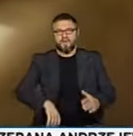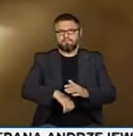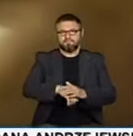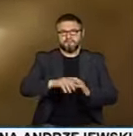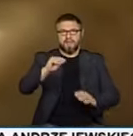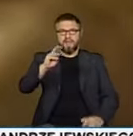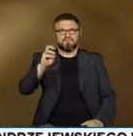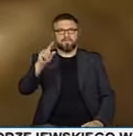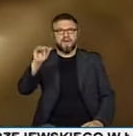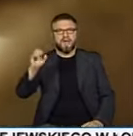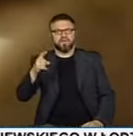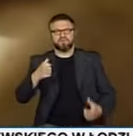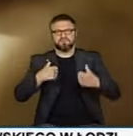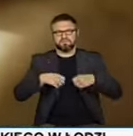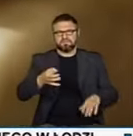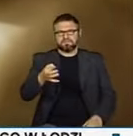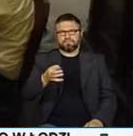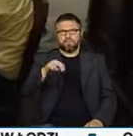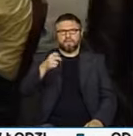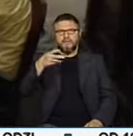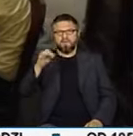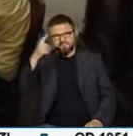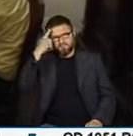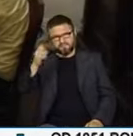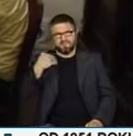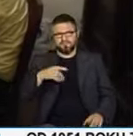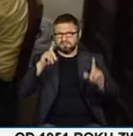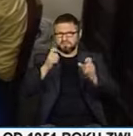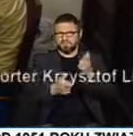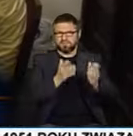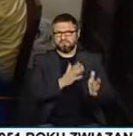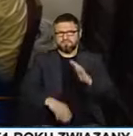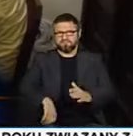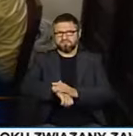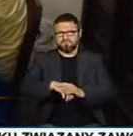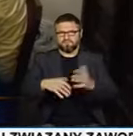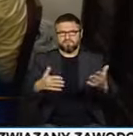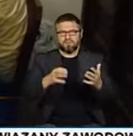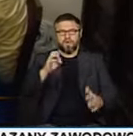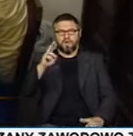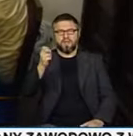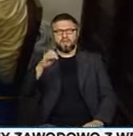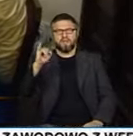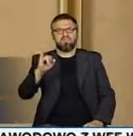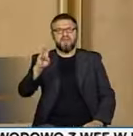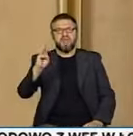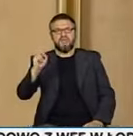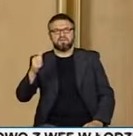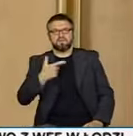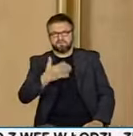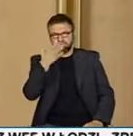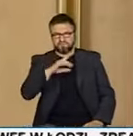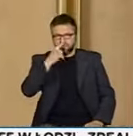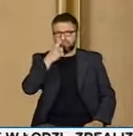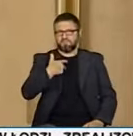Piłkarka Ewa Pajor z maleńkiej wsi Pęgów pod Uniejowem pamięta, jak zaczynała przygodę z futbolem w klubie Orlęta Wielenin. Jestem bardzo z